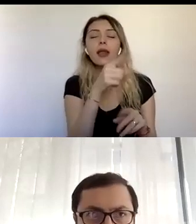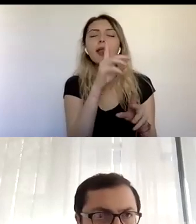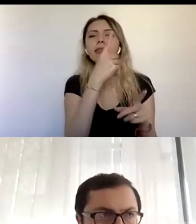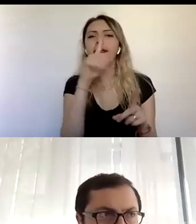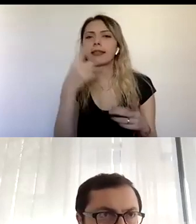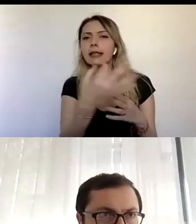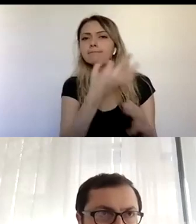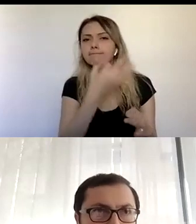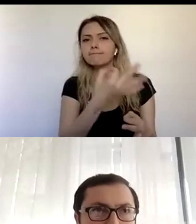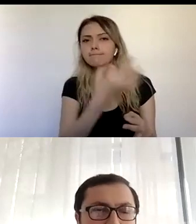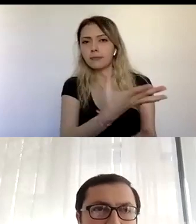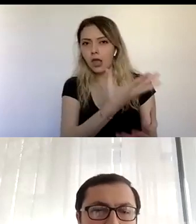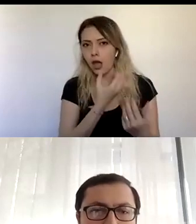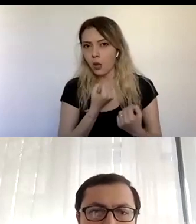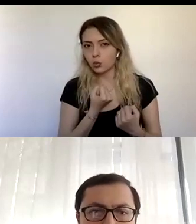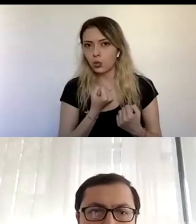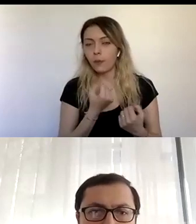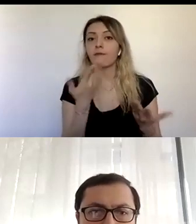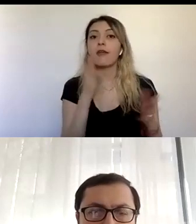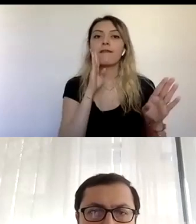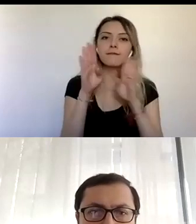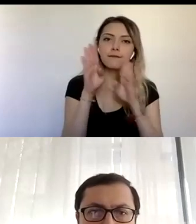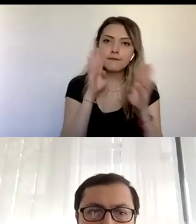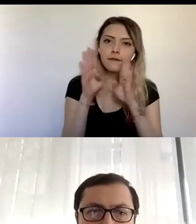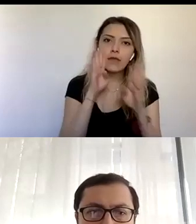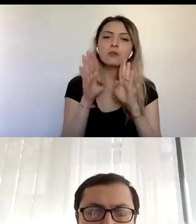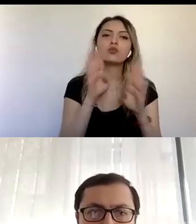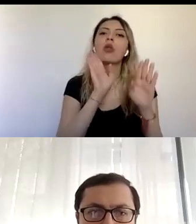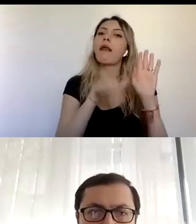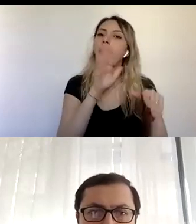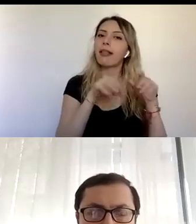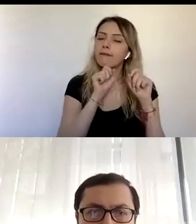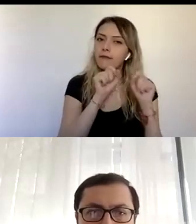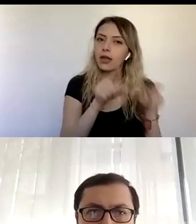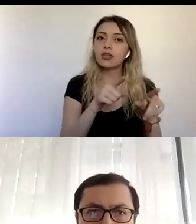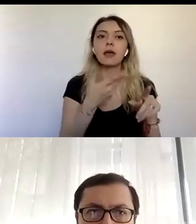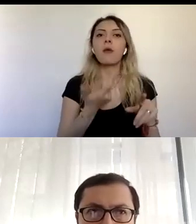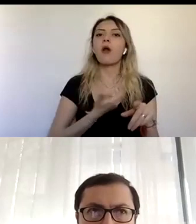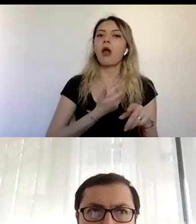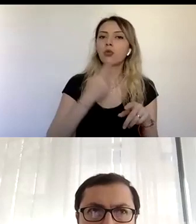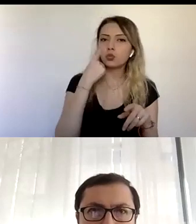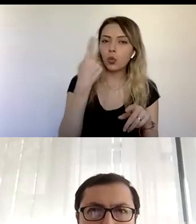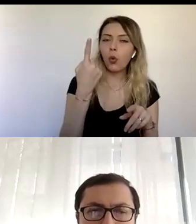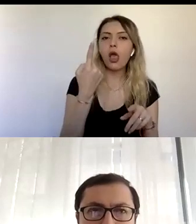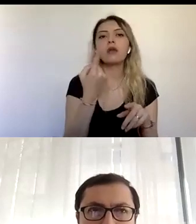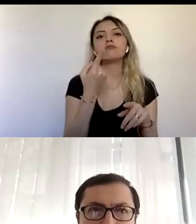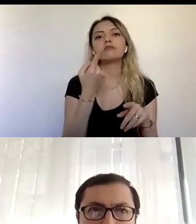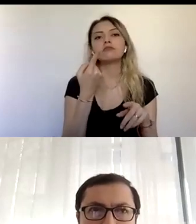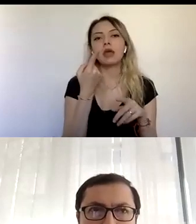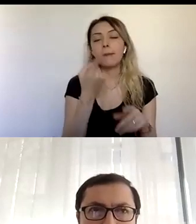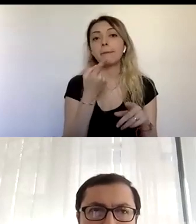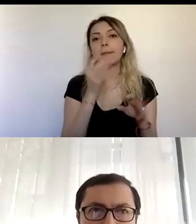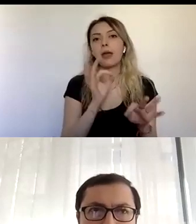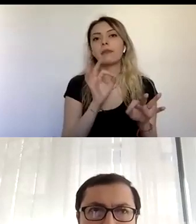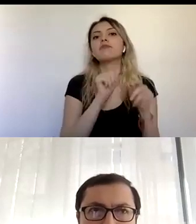reklam göstereceksek bu izinler, bu kanunlar çerçevesinde o reklamları gösteriyorum. Ve bu